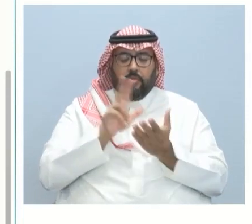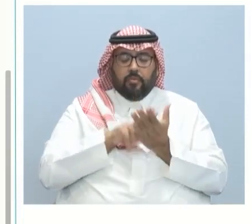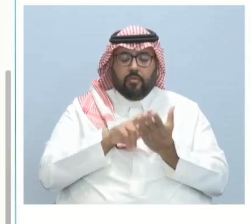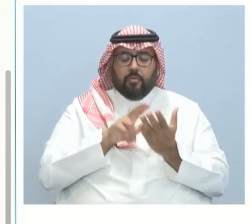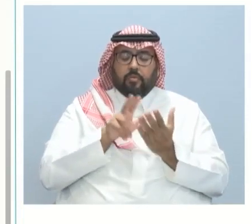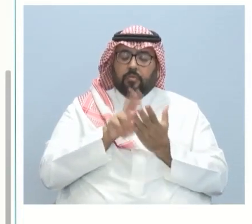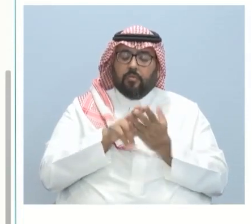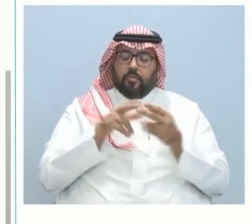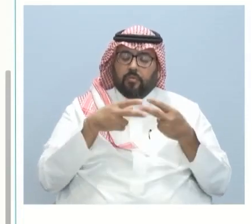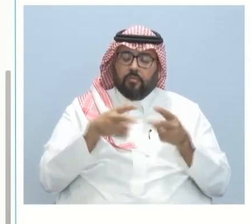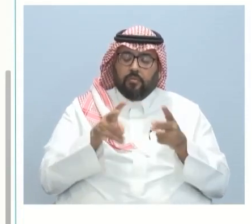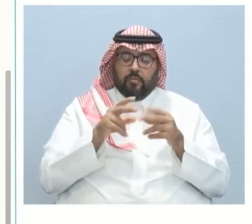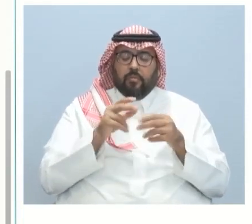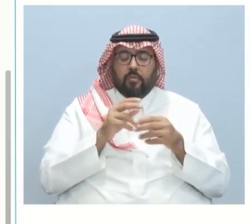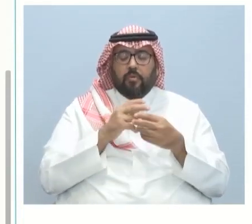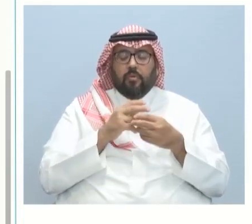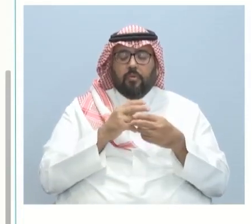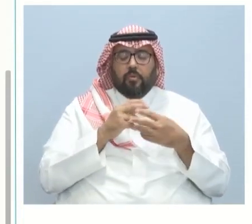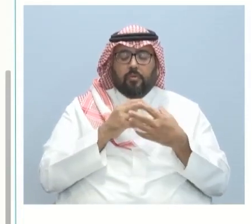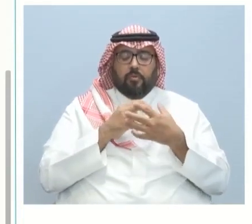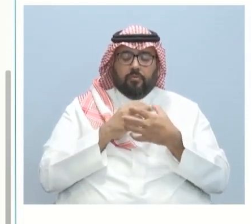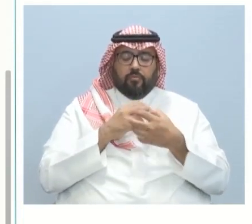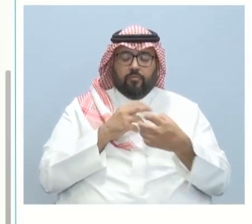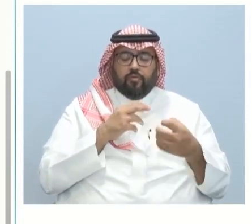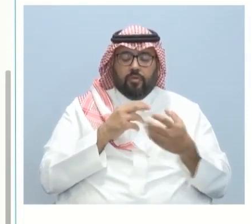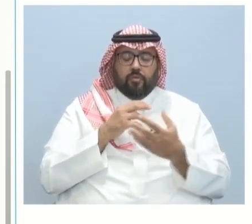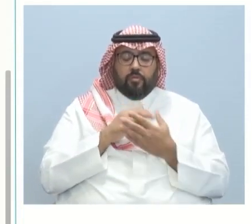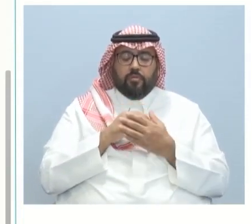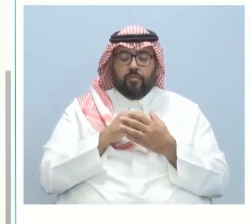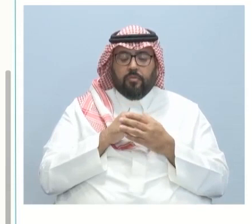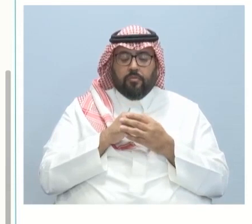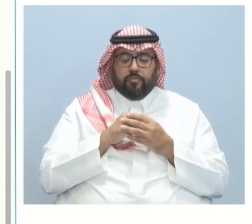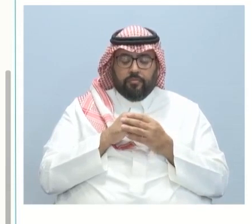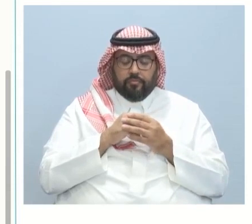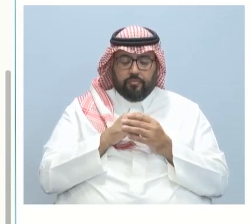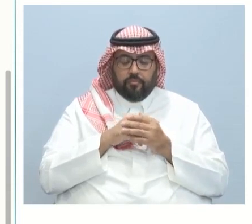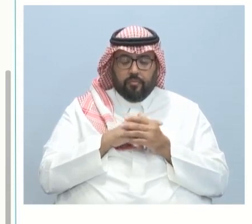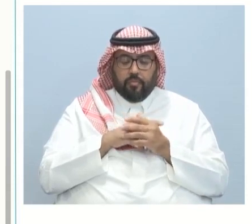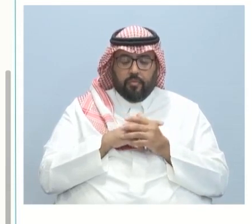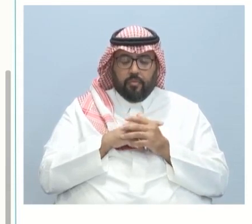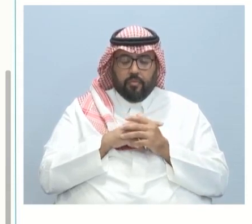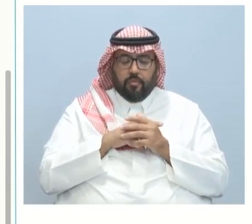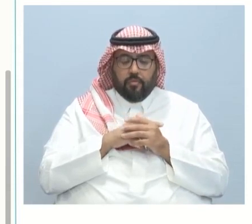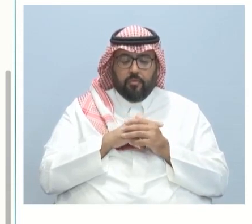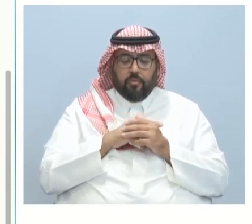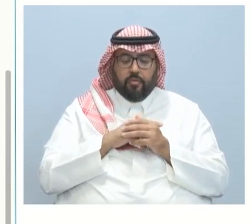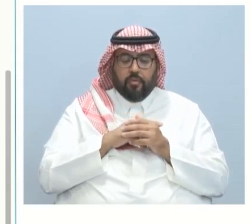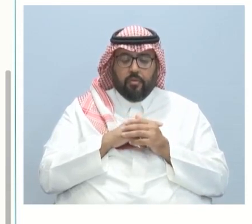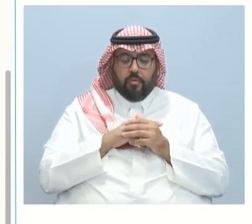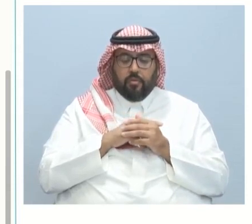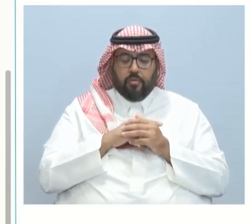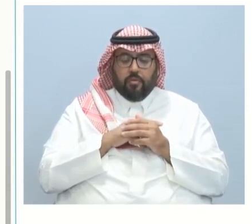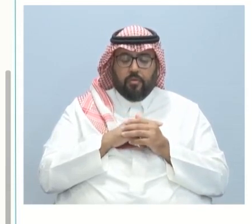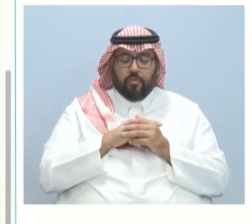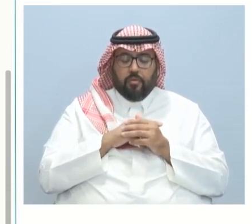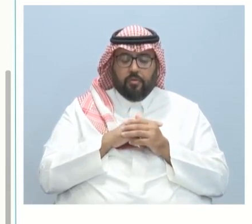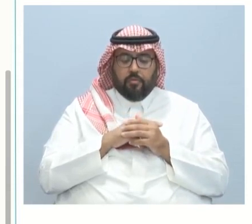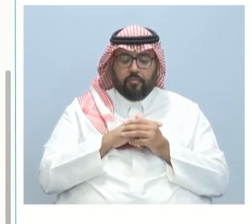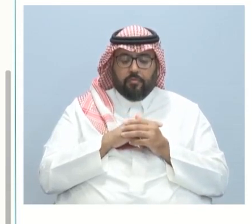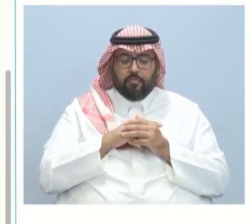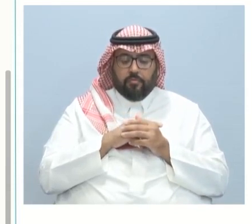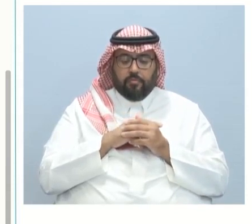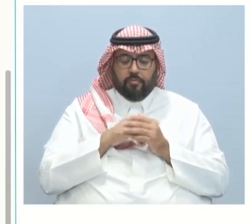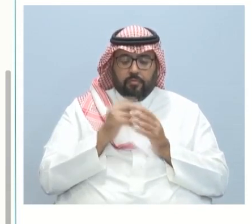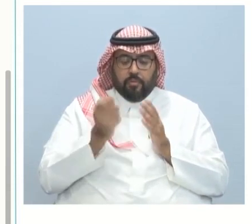على بدايه في شريط الادوات تحميل الملعب سيقوم الروبوت